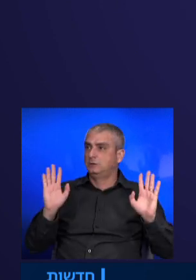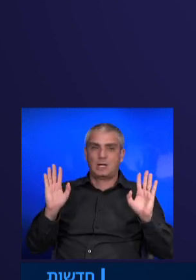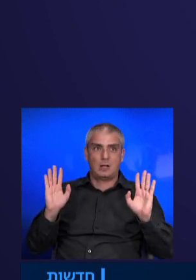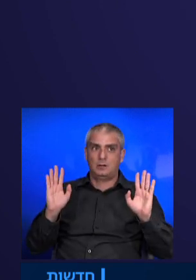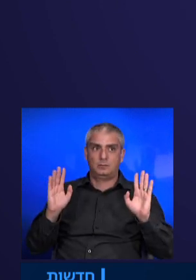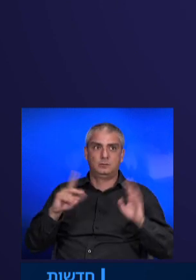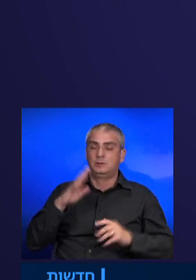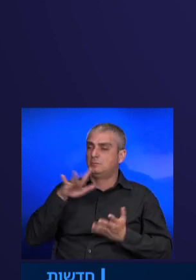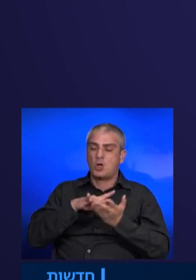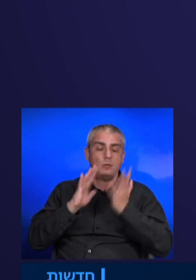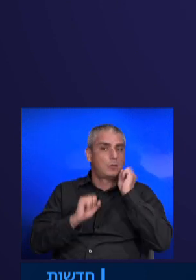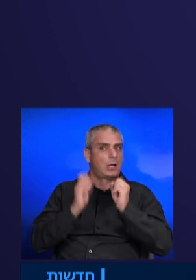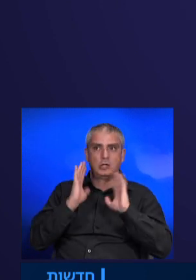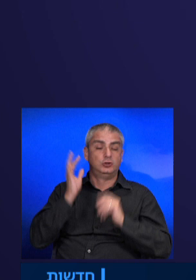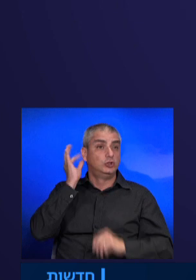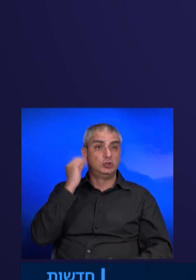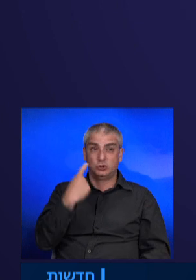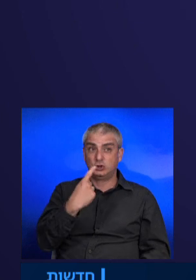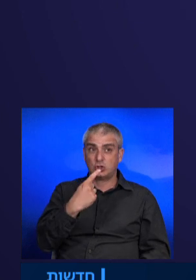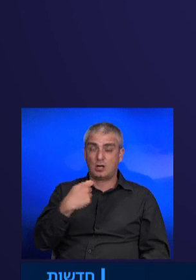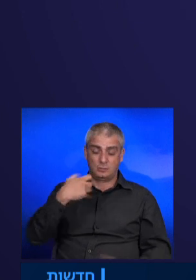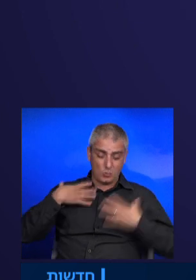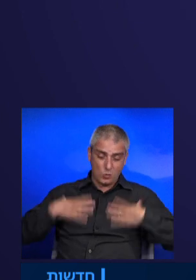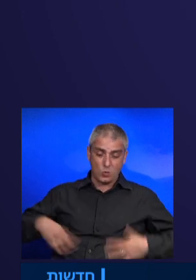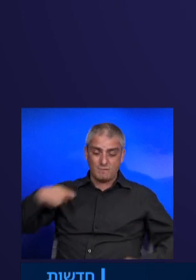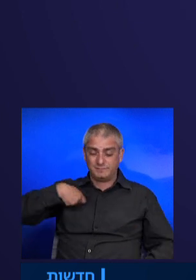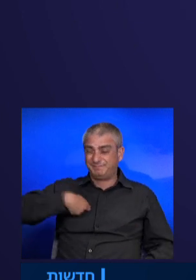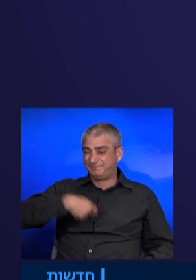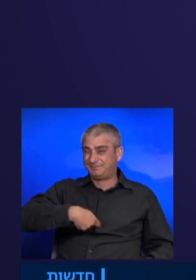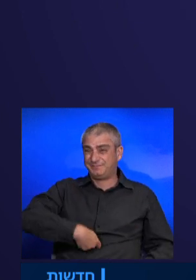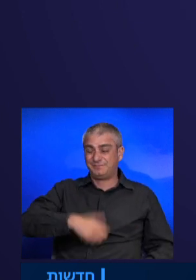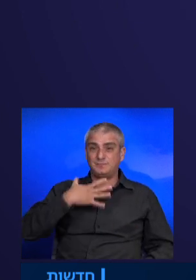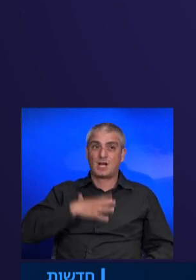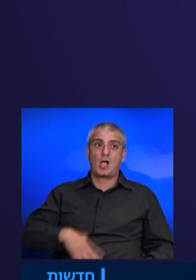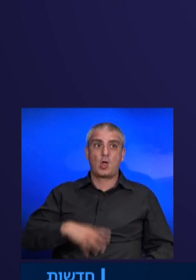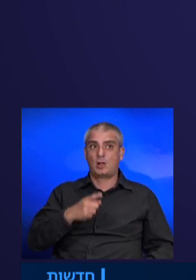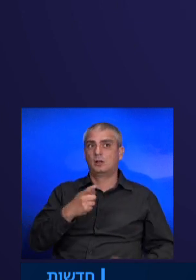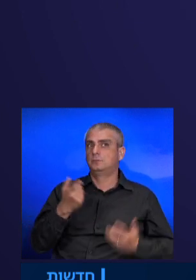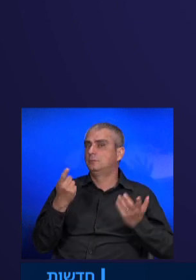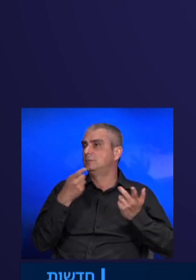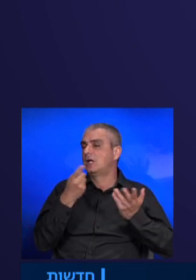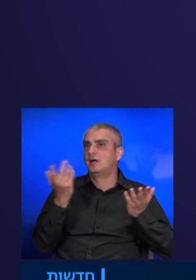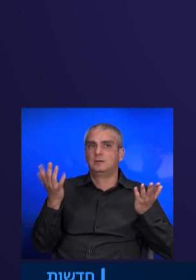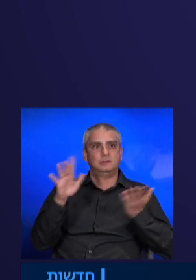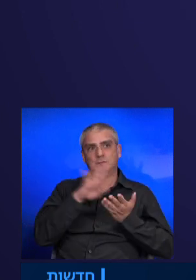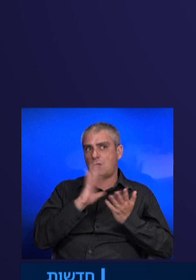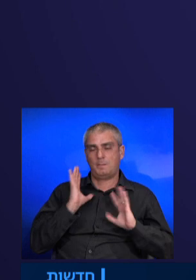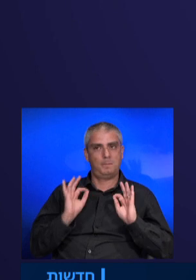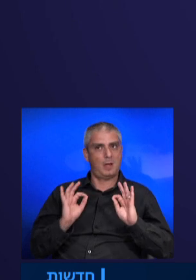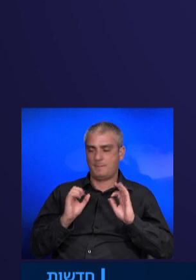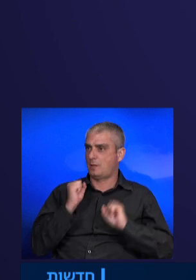מאוד, כשהאישה תקועה בכל חלקי גופה. מדובר בזירה באמת קשה, נראה